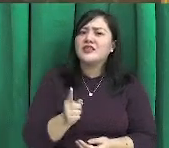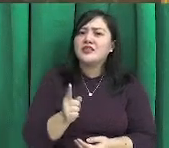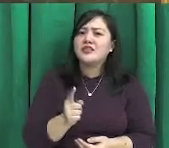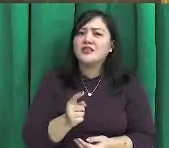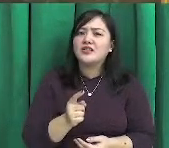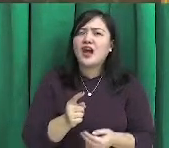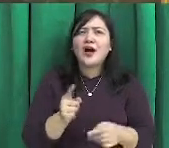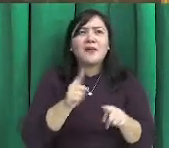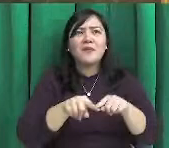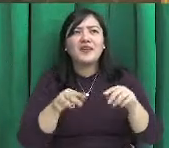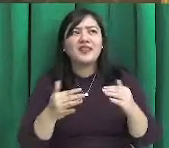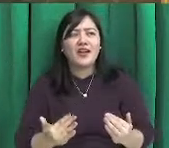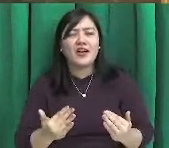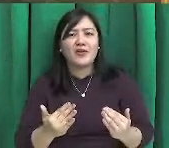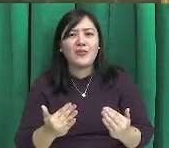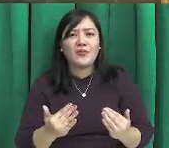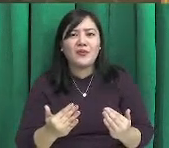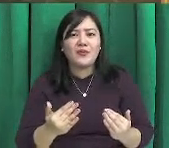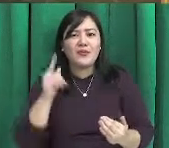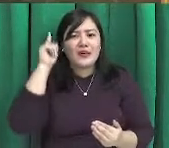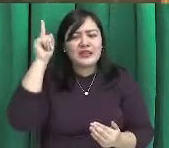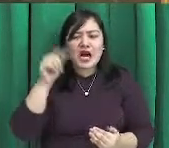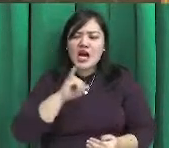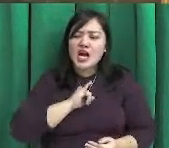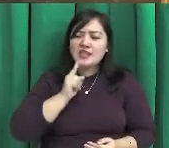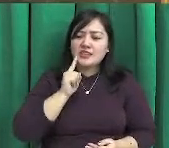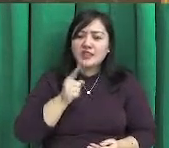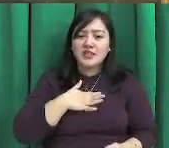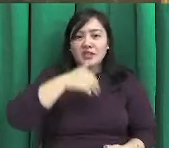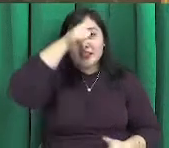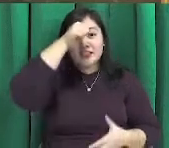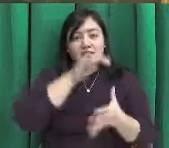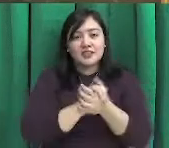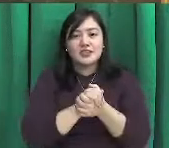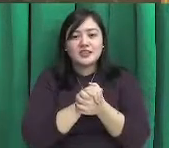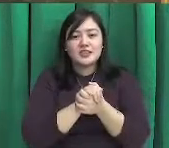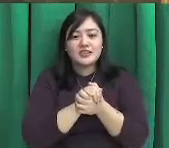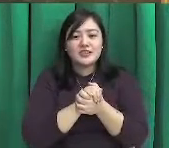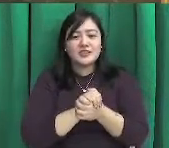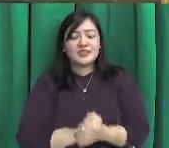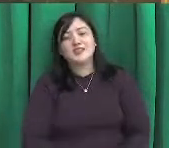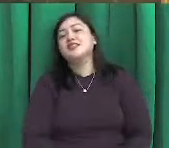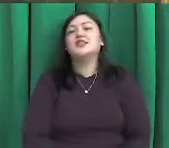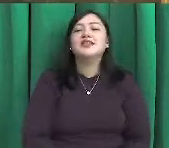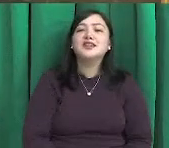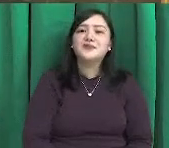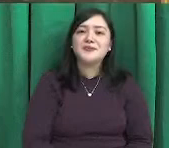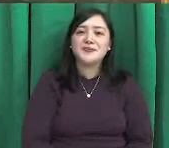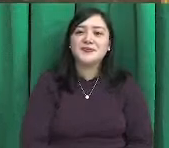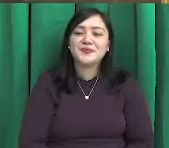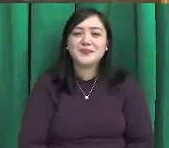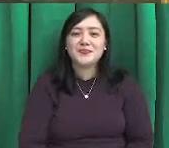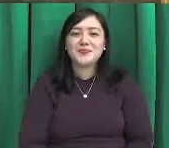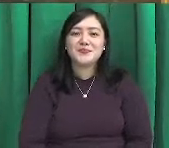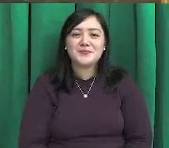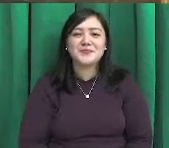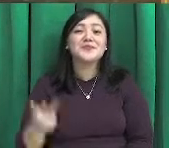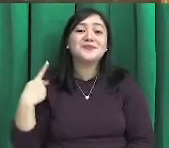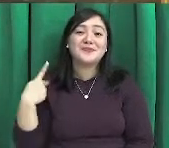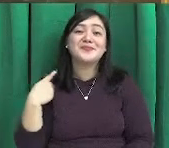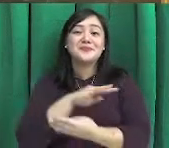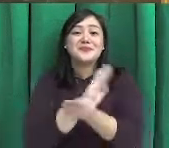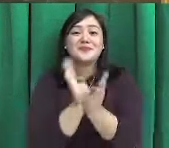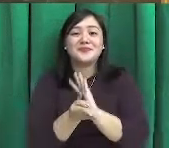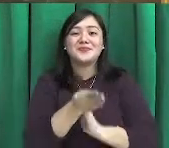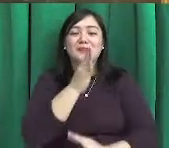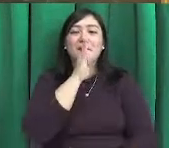bakit nagbago ba ng statement, ha? O may mga ano? May mga nabago. Ano, for the better? Or for the better naman po. Ah, okay, hindi naman that's po